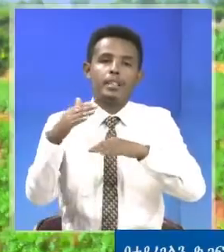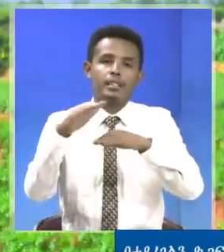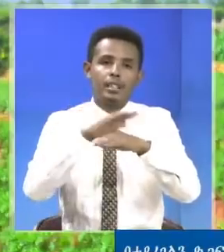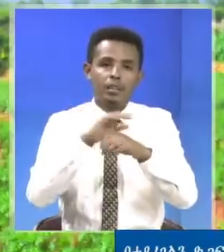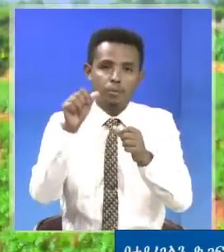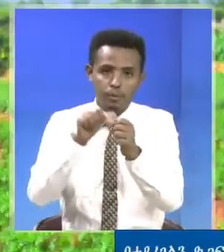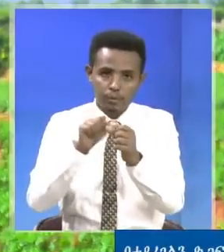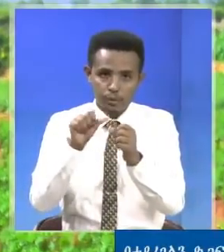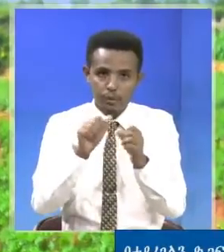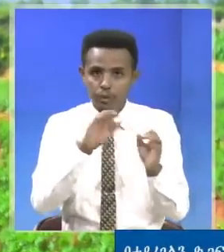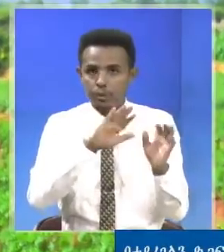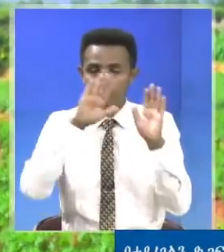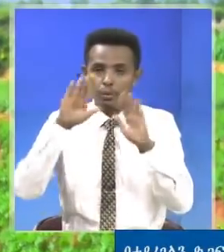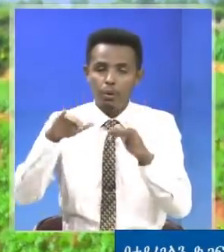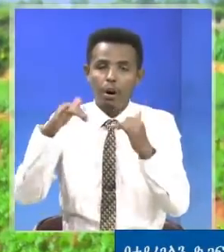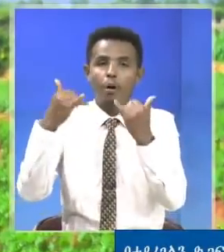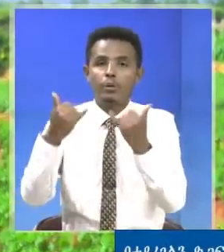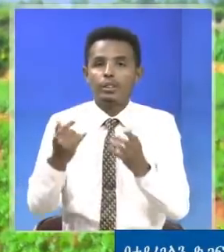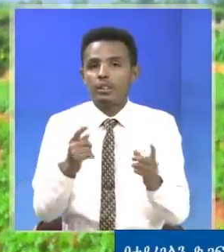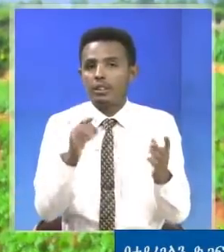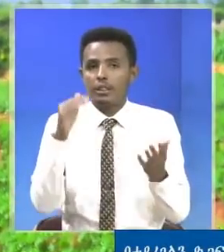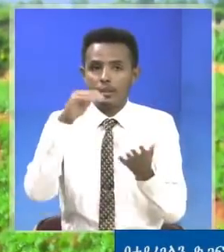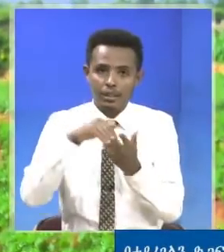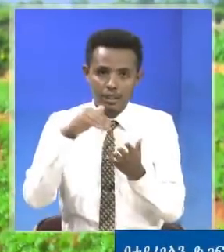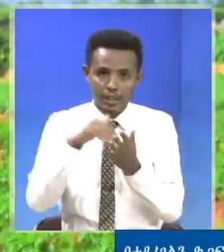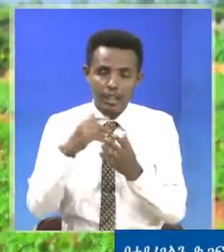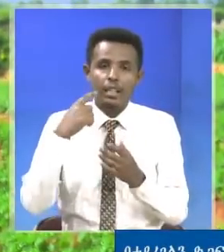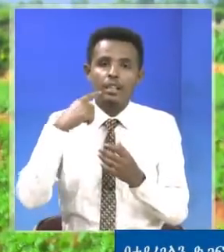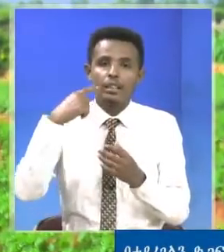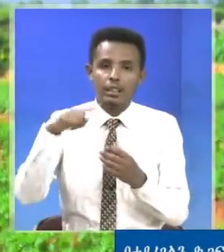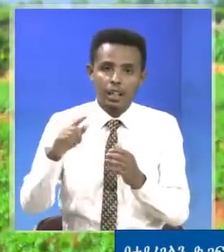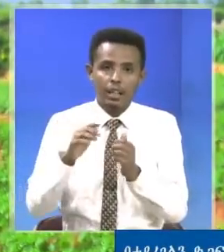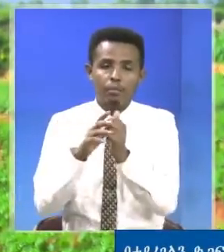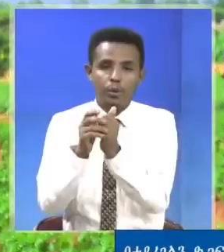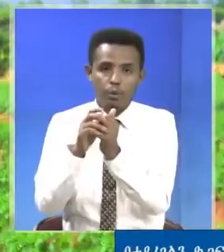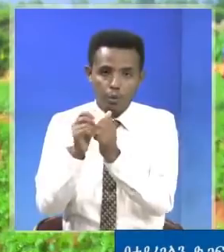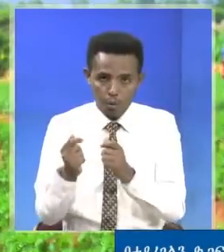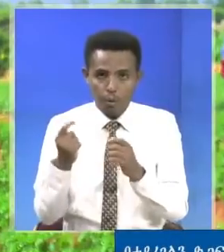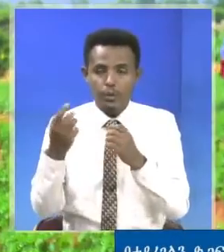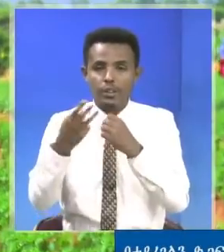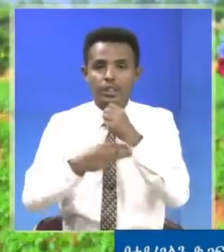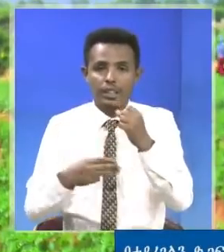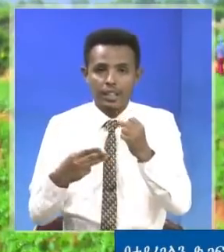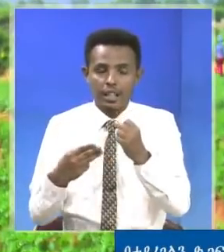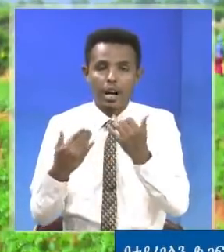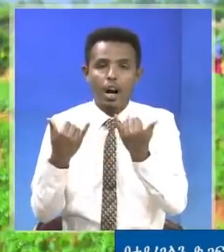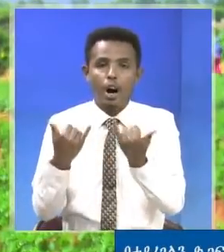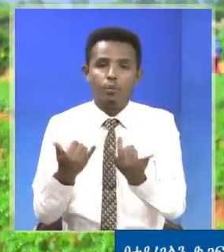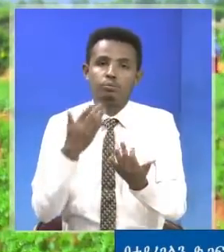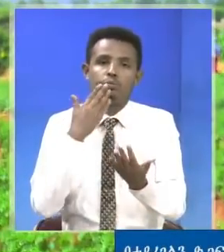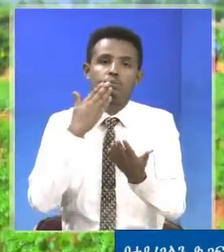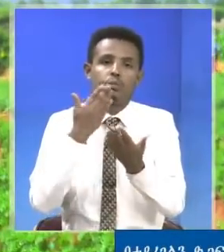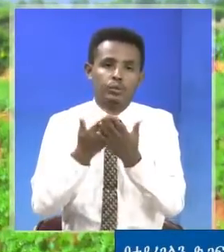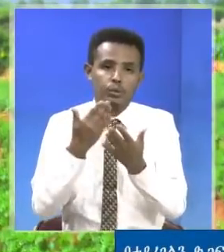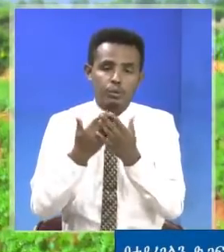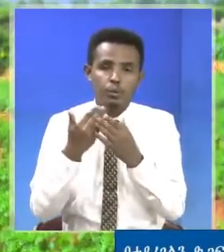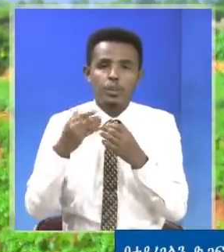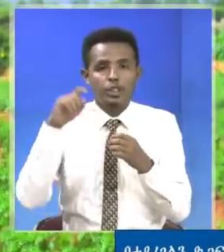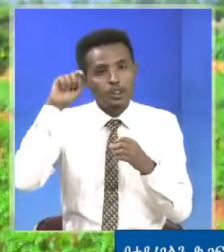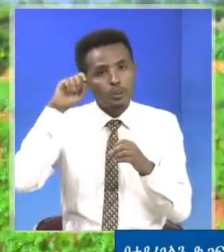በቆሎ እየተዘሩ ነው ያሉት። ቃሪያዎችም ደርሰው እየተለቀሙ ነው። ስንዴም ያው እንደመብሰል ብሎ ጋምጋም እያለ ነው። ሽንኩርቶችም